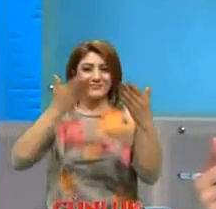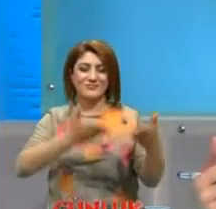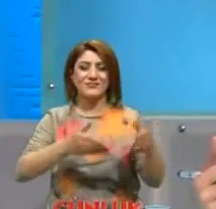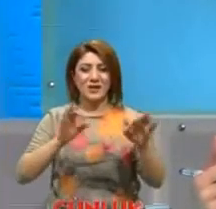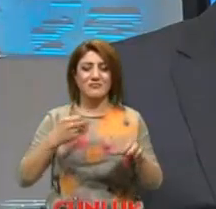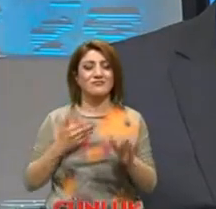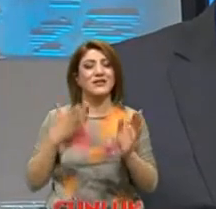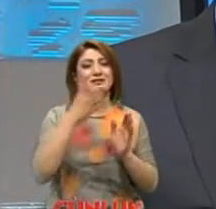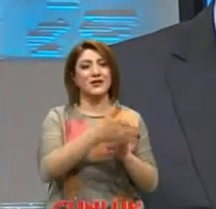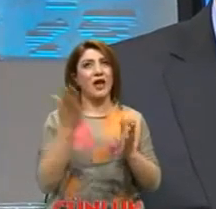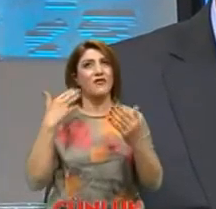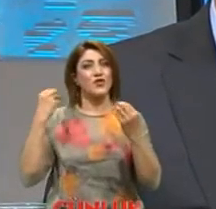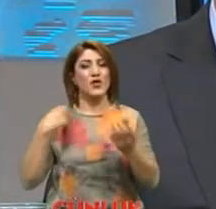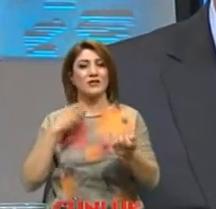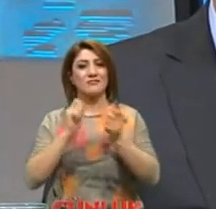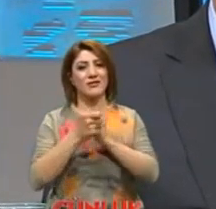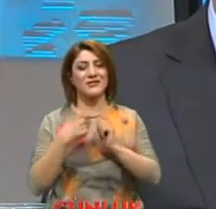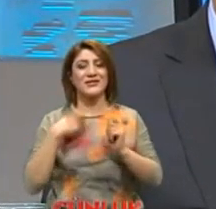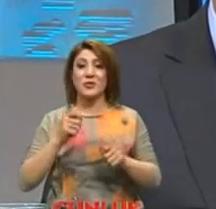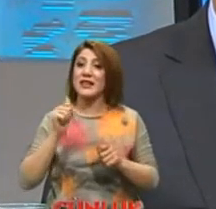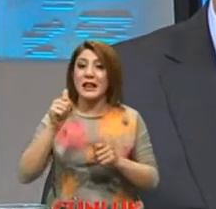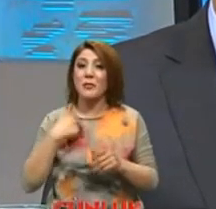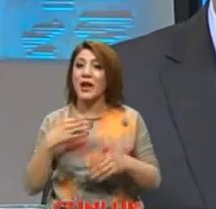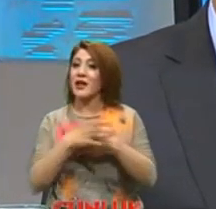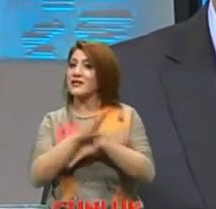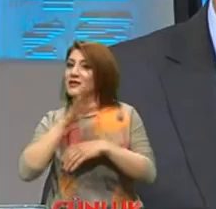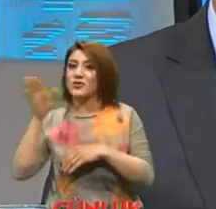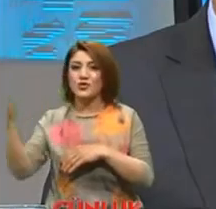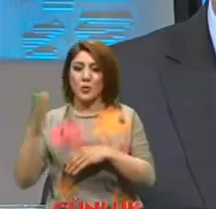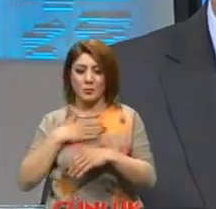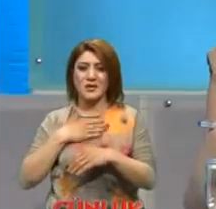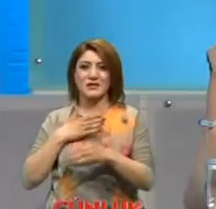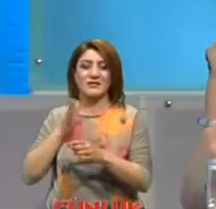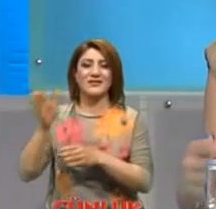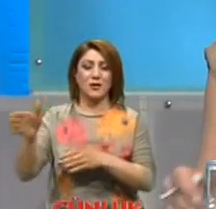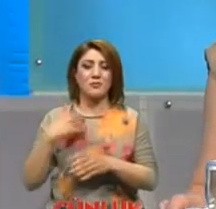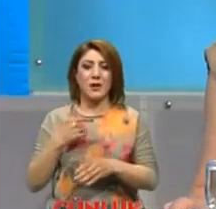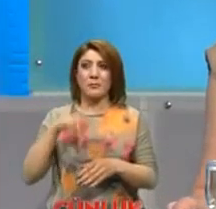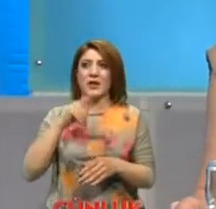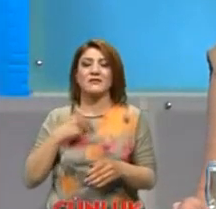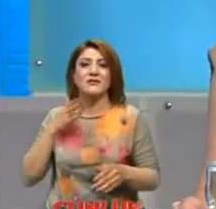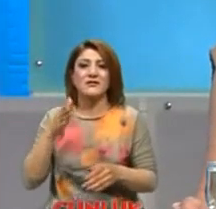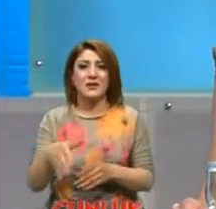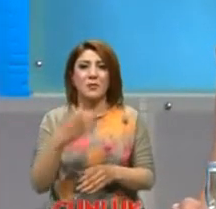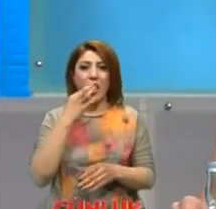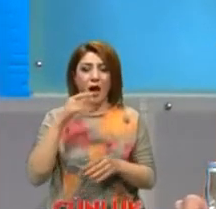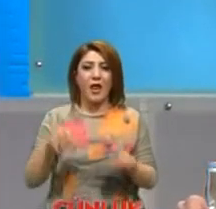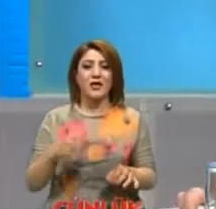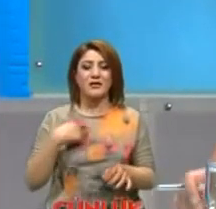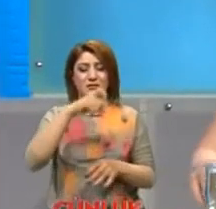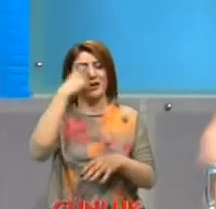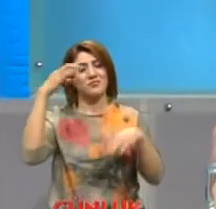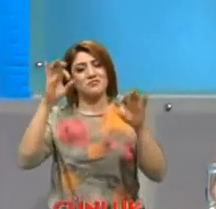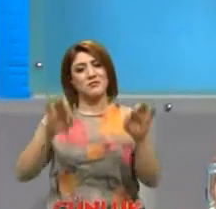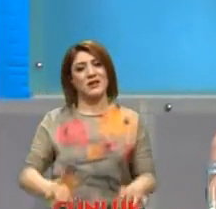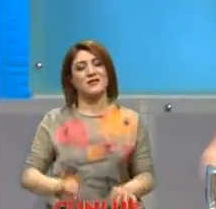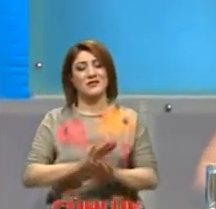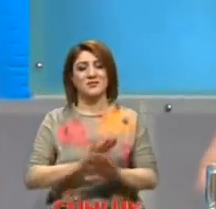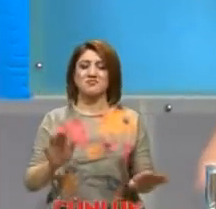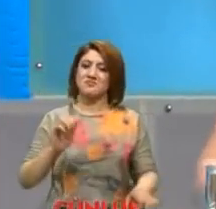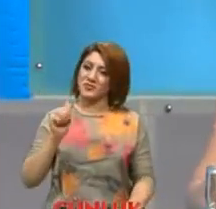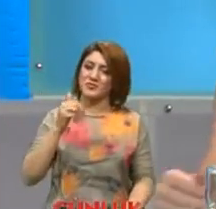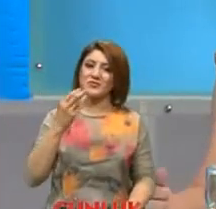gittiğimiz yere götürüyoruz. Ne zaman gidiyorsunuz ona göre hazırlıklı olalım biz. Bir anda gidiyor çünkü gittim Ankara'dan. Hemen girdik. Yaz başladı. Yaz başladı.